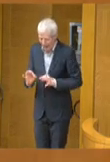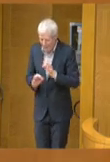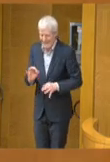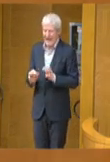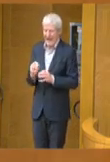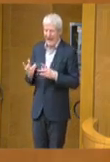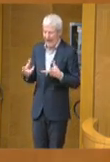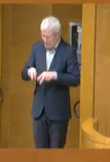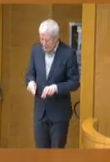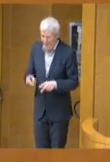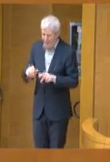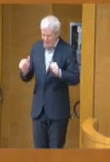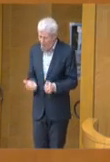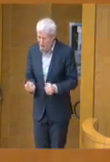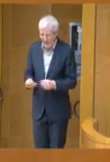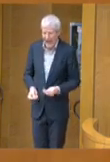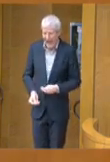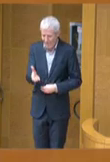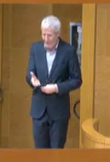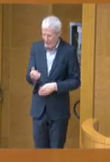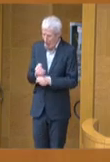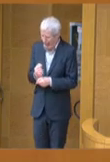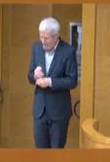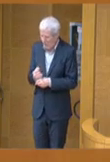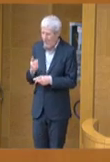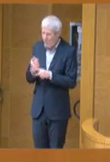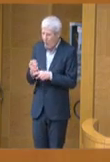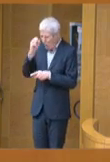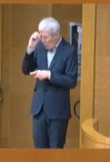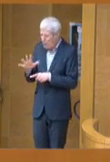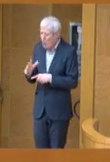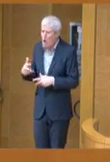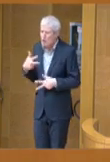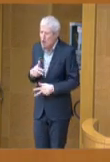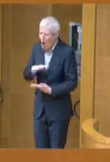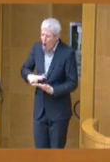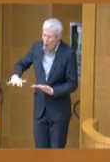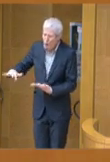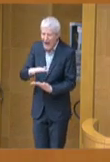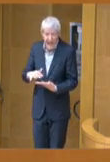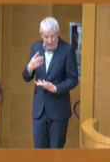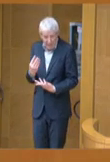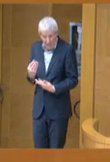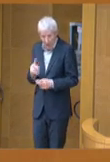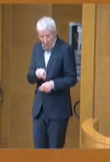formazione, l'avviamento al lavoro, la cultura sociale che oggi è rappresentata da questi ragazzi